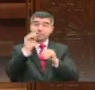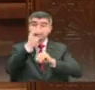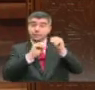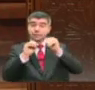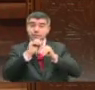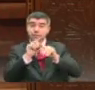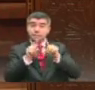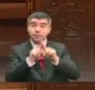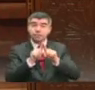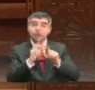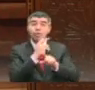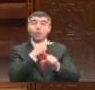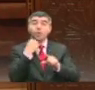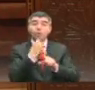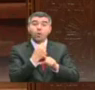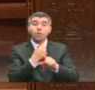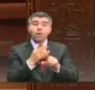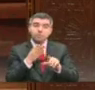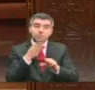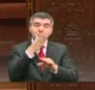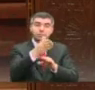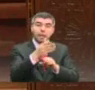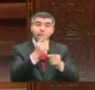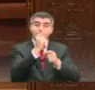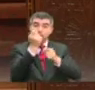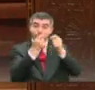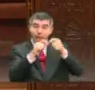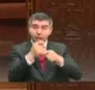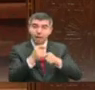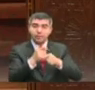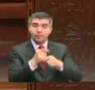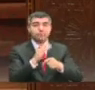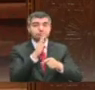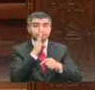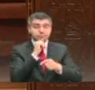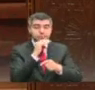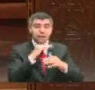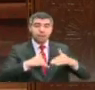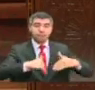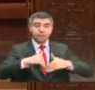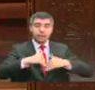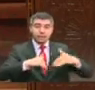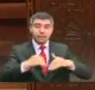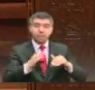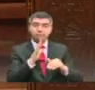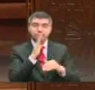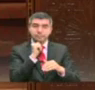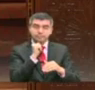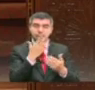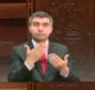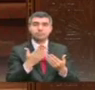كدوله في احياء اللي تبنات بالفوضى، ما فيها لا طرقات ولا